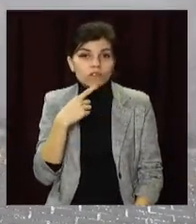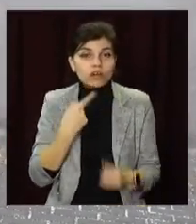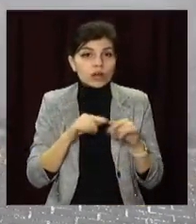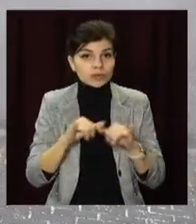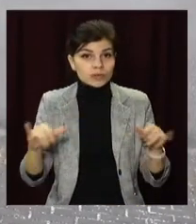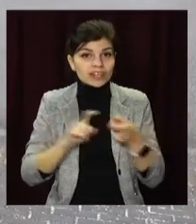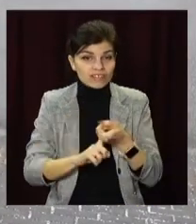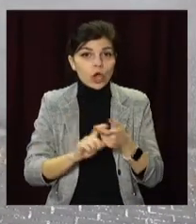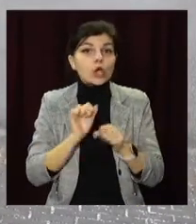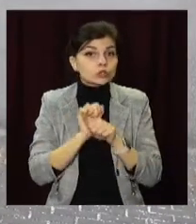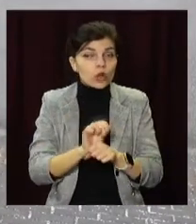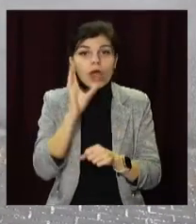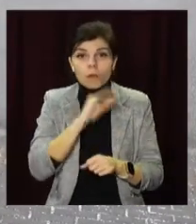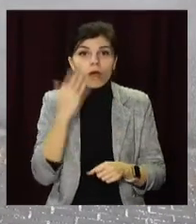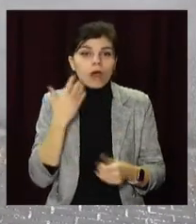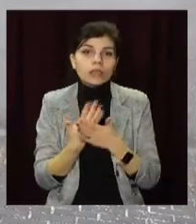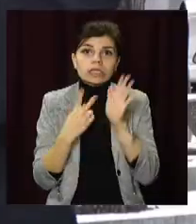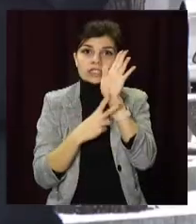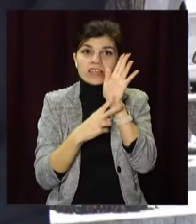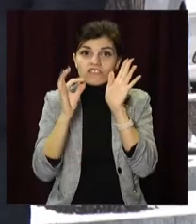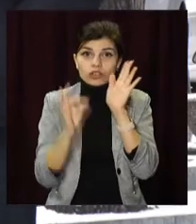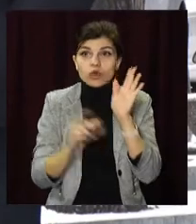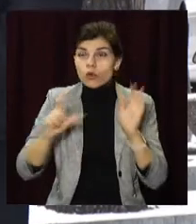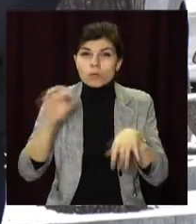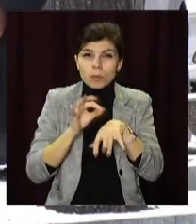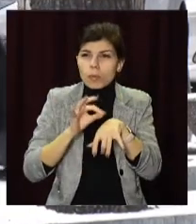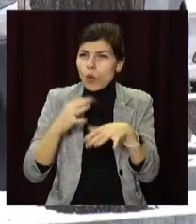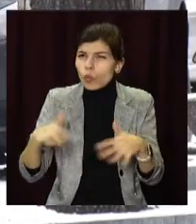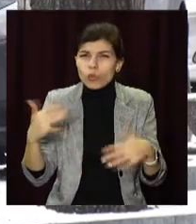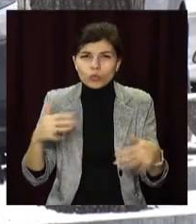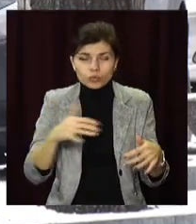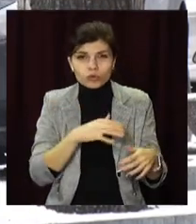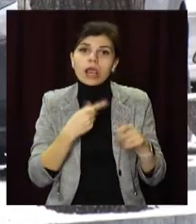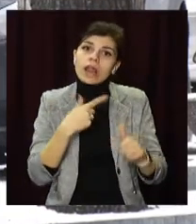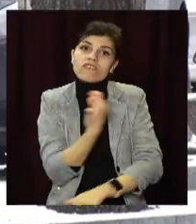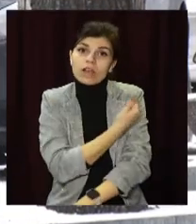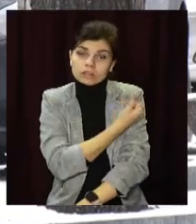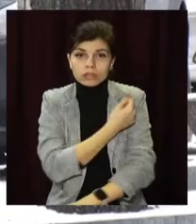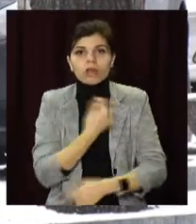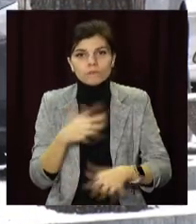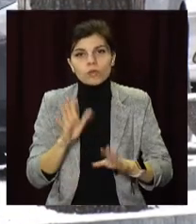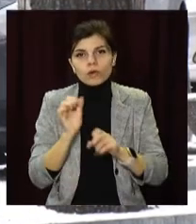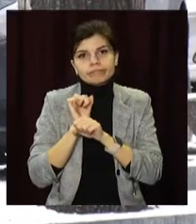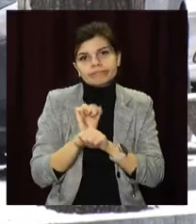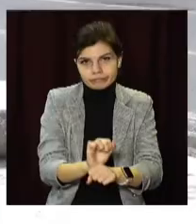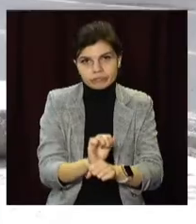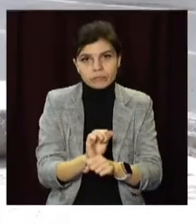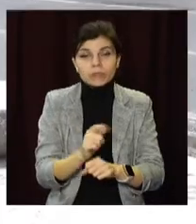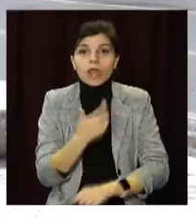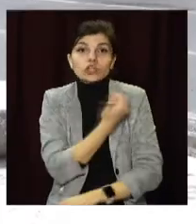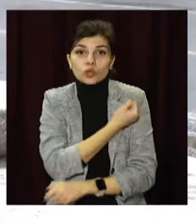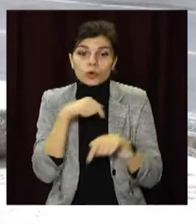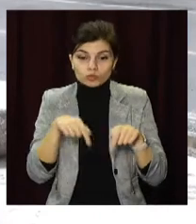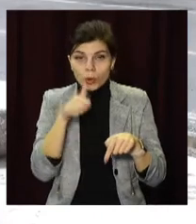десь 70% населення або населення вакцинується. Планується, що щеплення стартує вже цього місяця. Україна домовилася